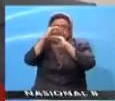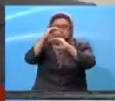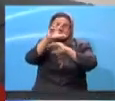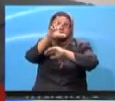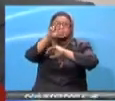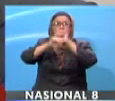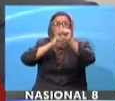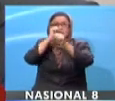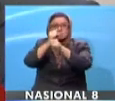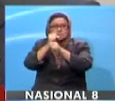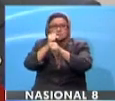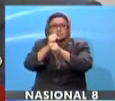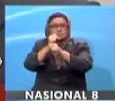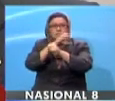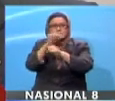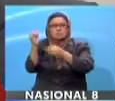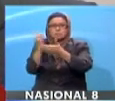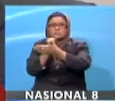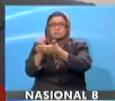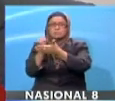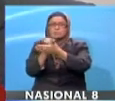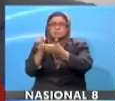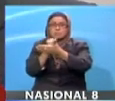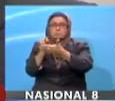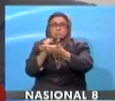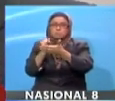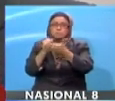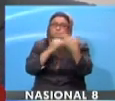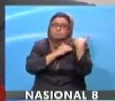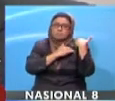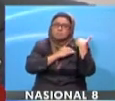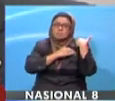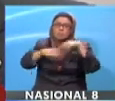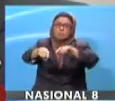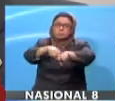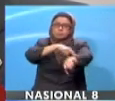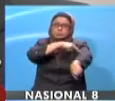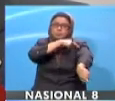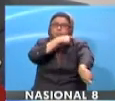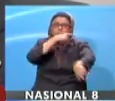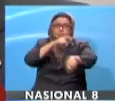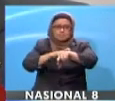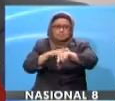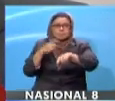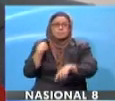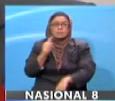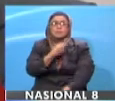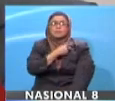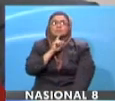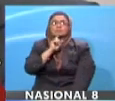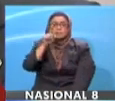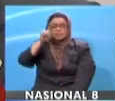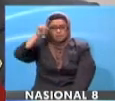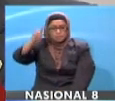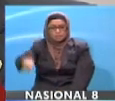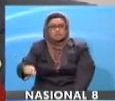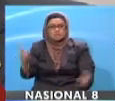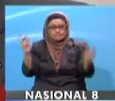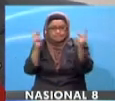And as you know, insurance liabilities are long term. So we are required to match our assets and